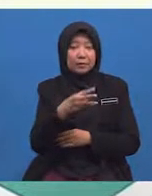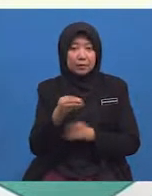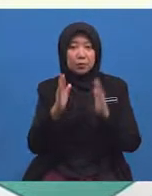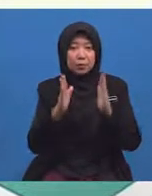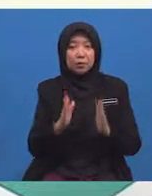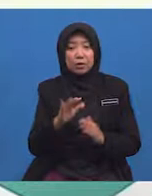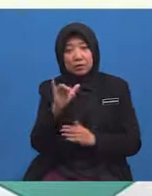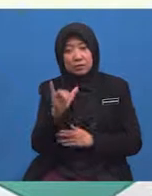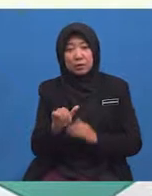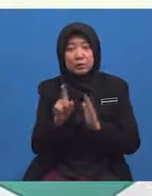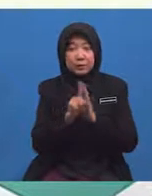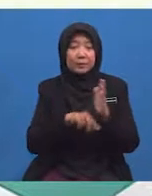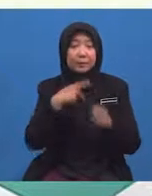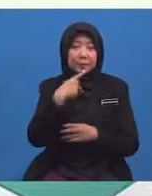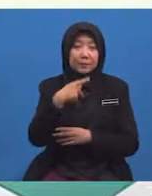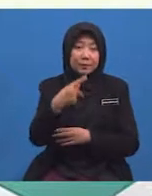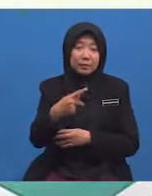yang diperintah.